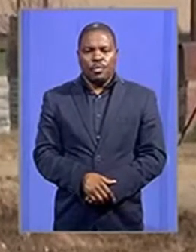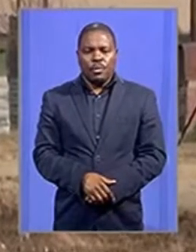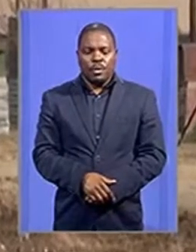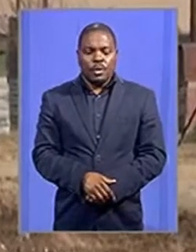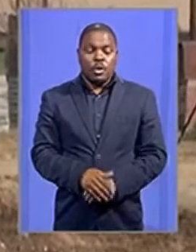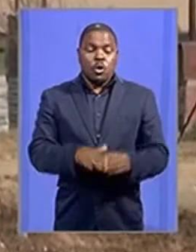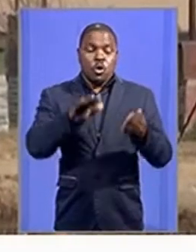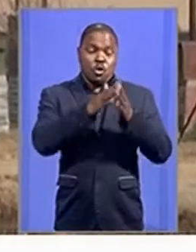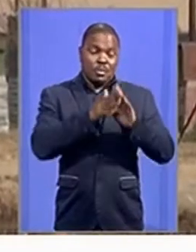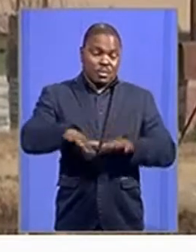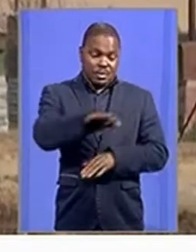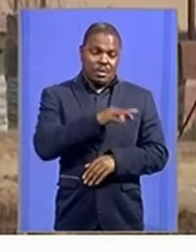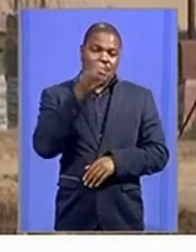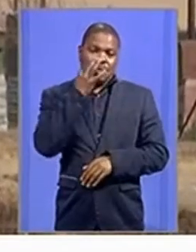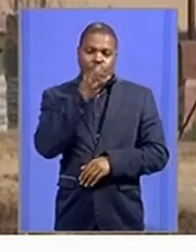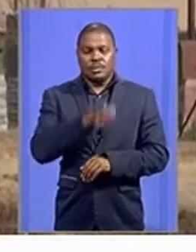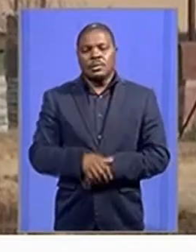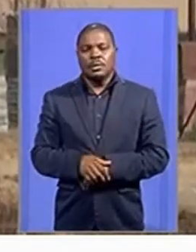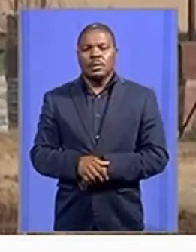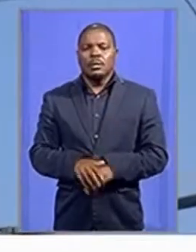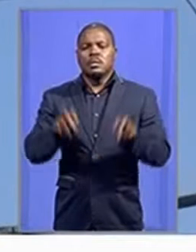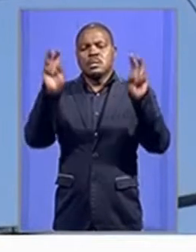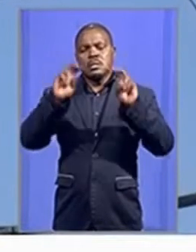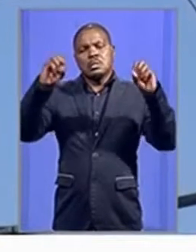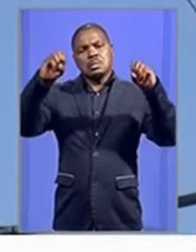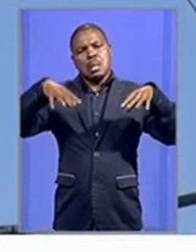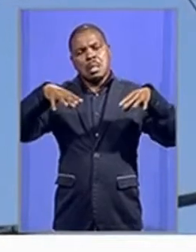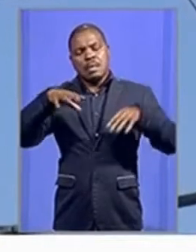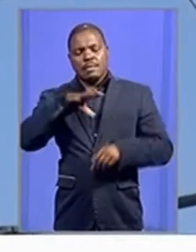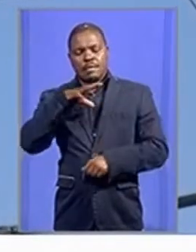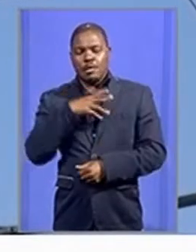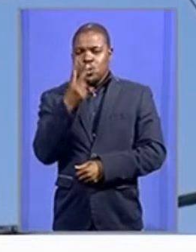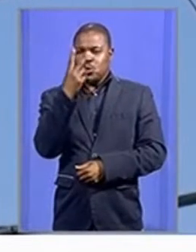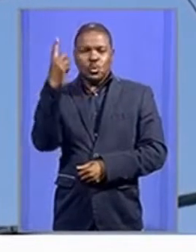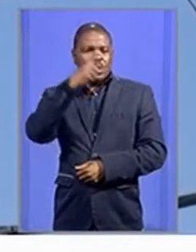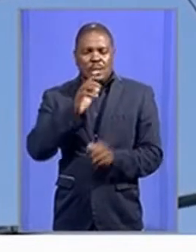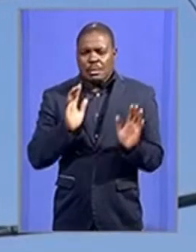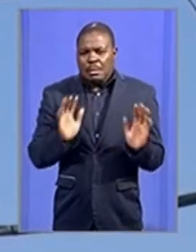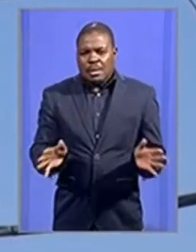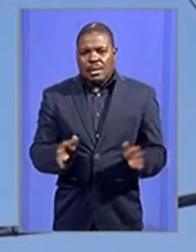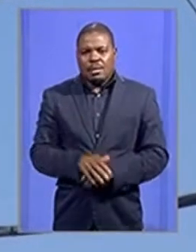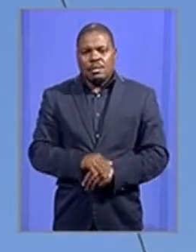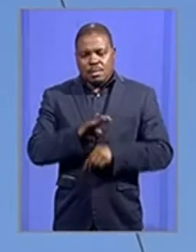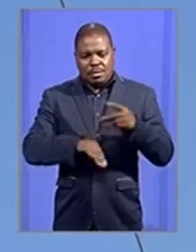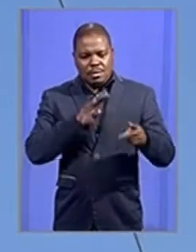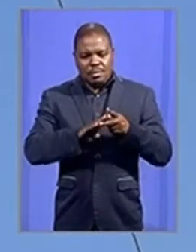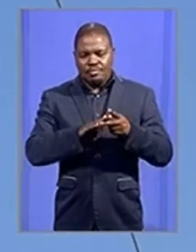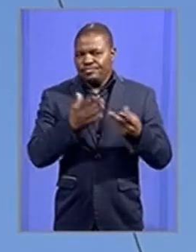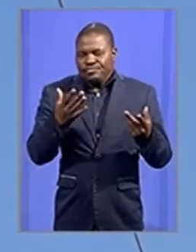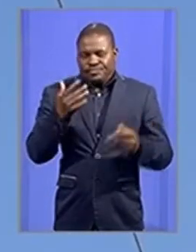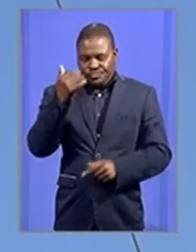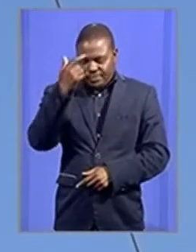Baahi ba mona ba re ka mora hore motlakase o gantshe matsatsi a mabedi fela thabo ya bona ile ya